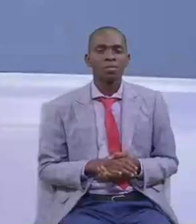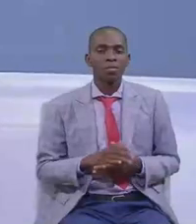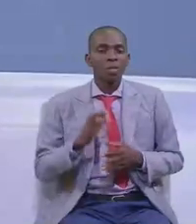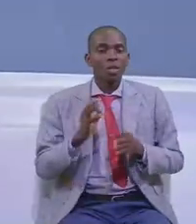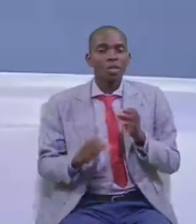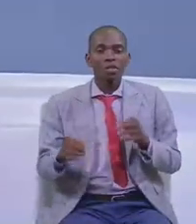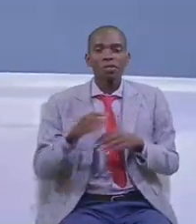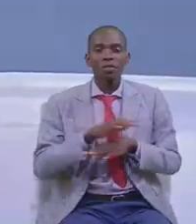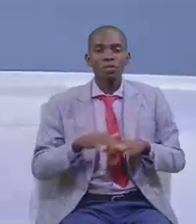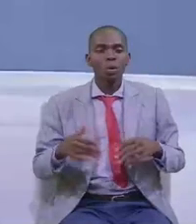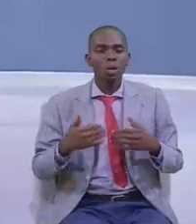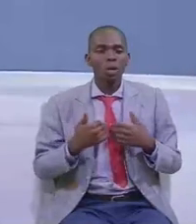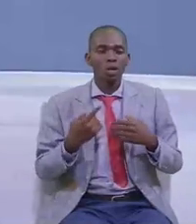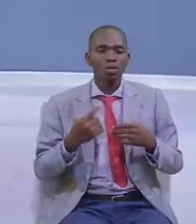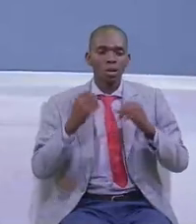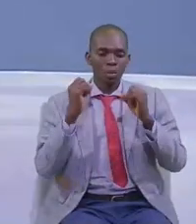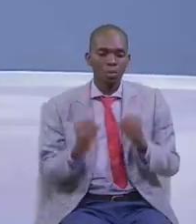Ils n'ont pas la puissance de l'Esprit.